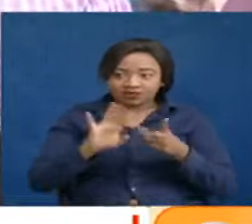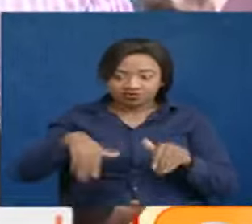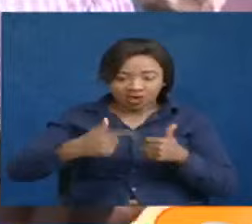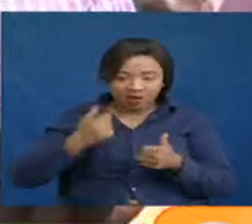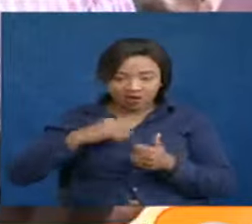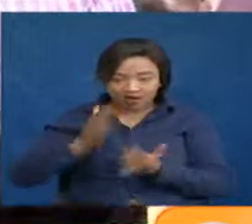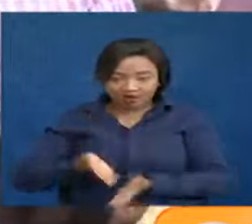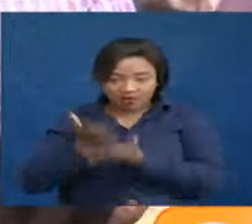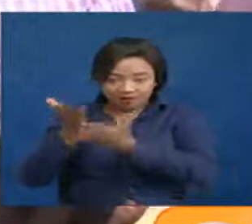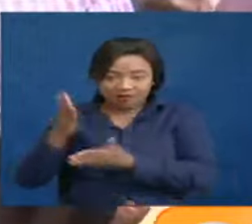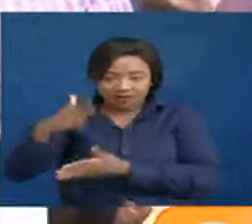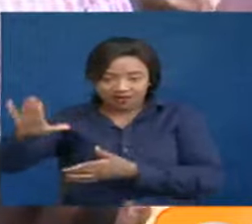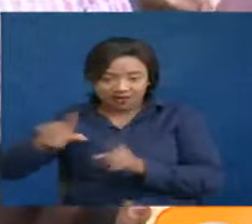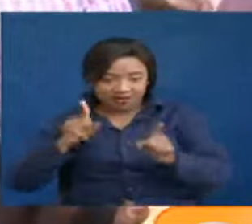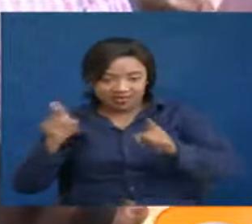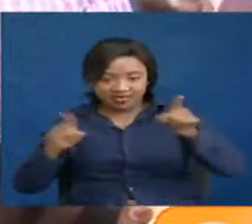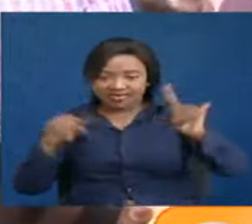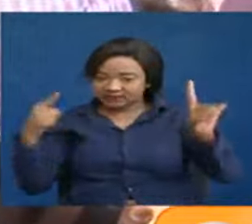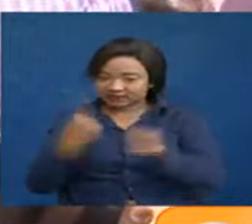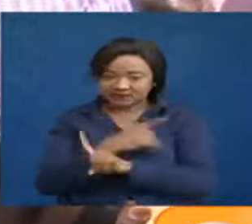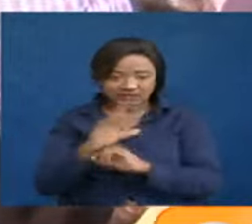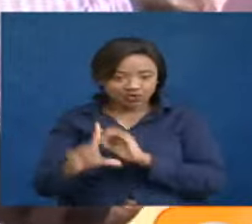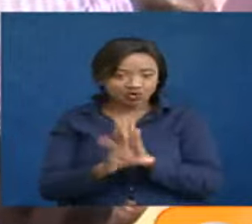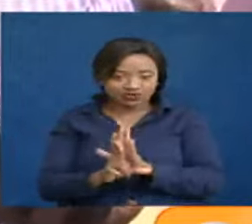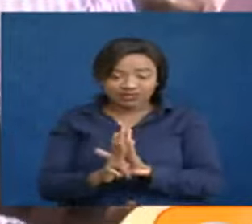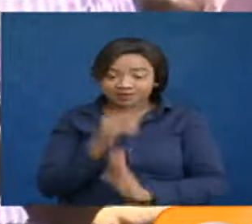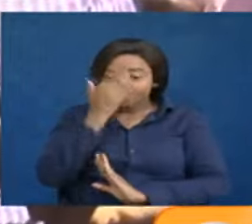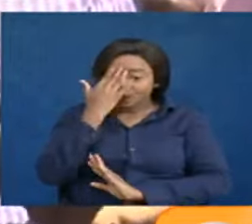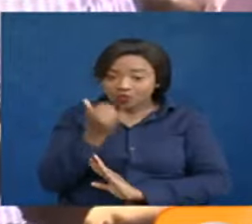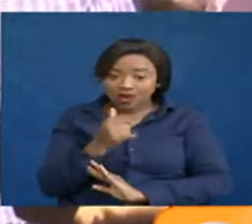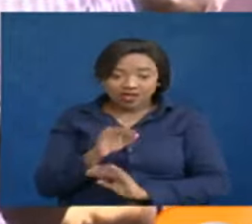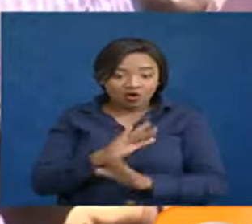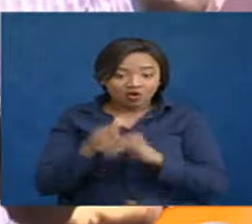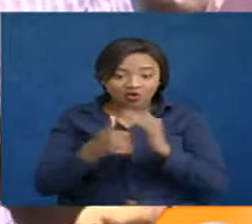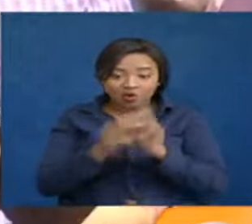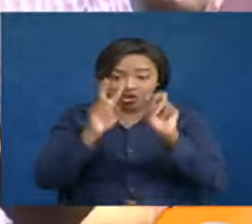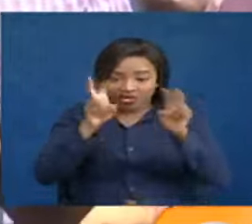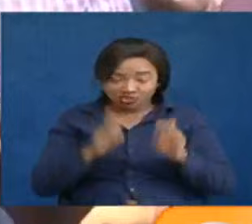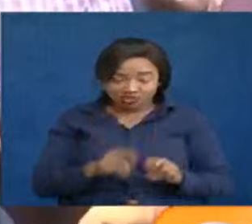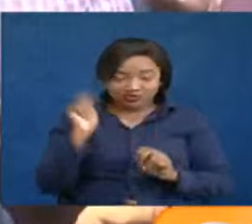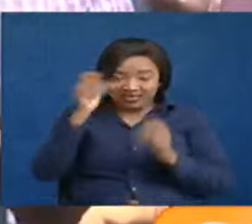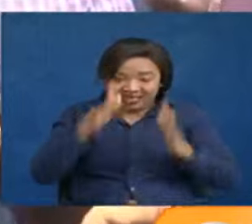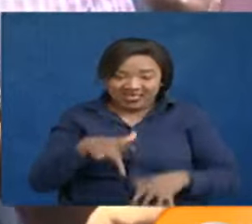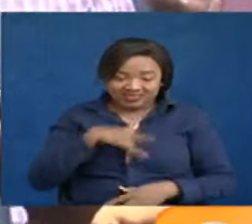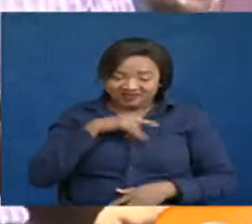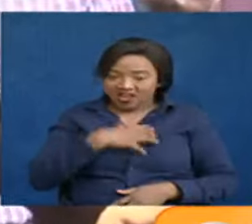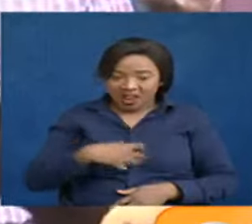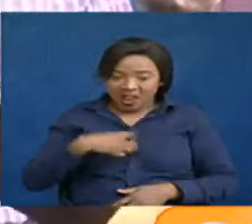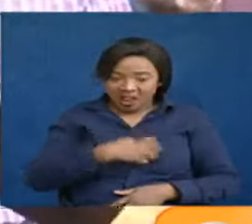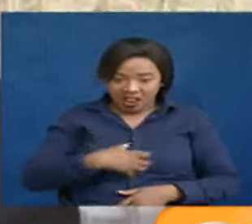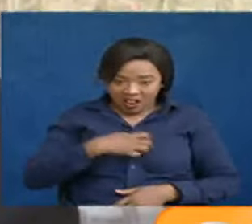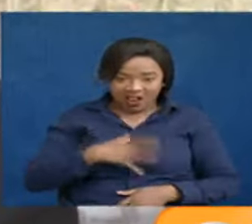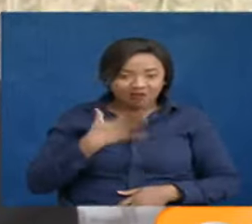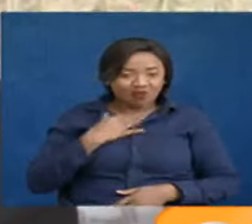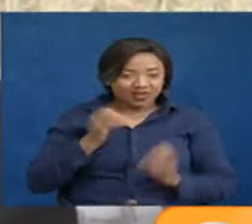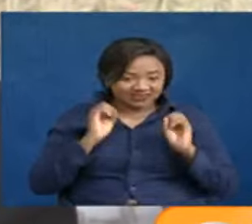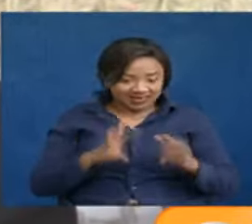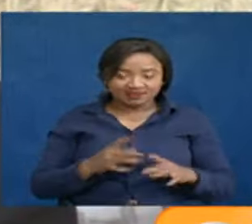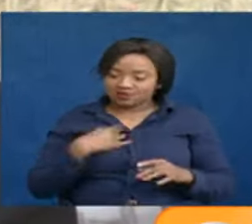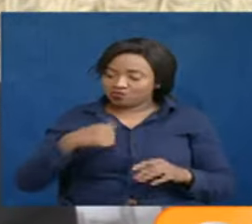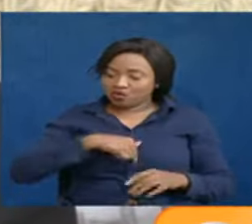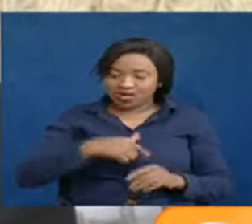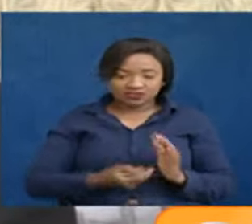bunge, ni sheria mbili tofauti, kwa sababu ya swala yote ambayo kabisa yalikuwa na wakera wa Kenya tuliweza kuyatoa katika ripoti yetu. Kama